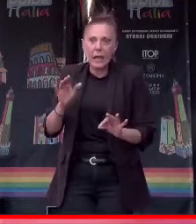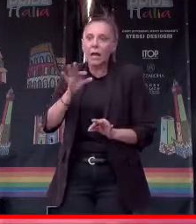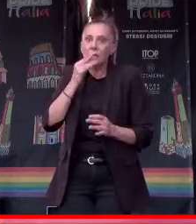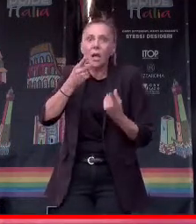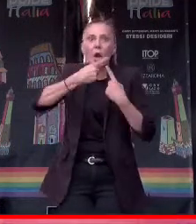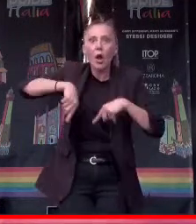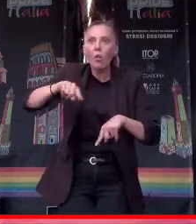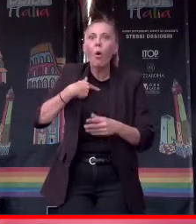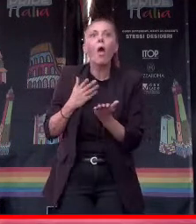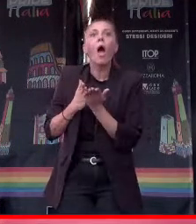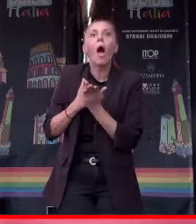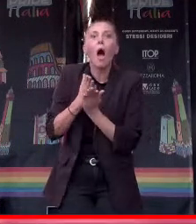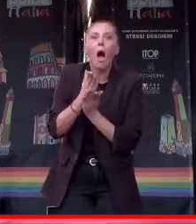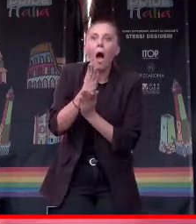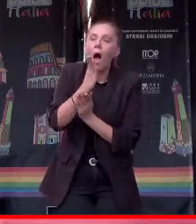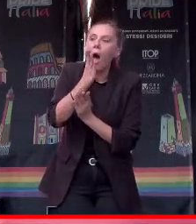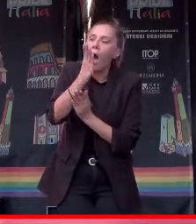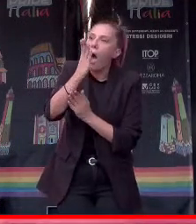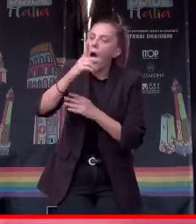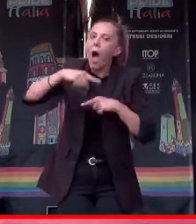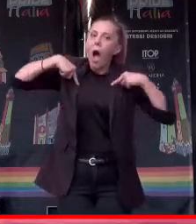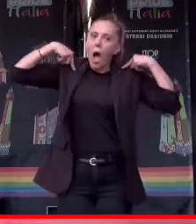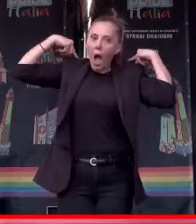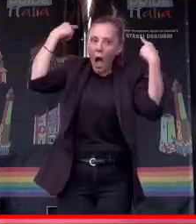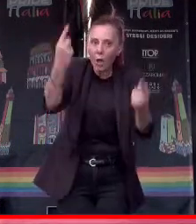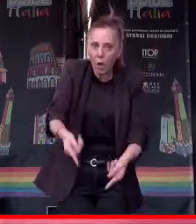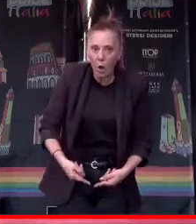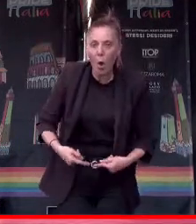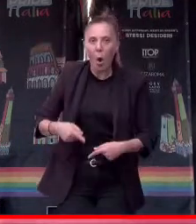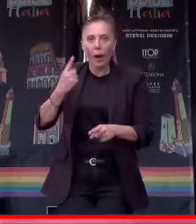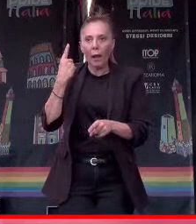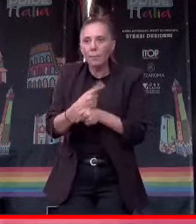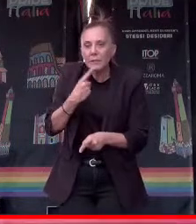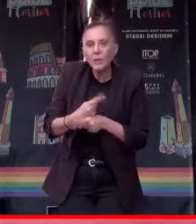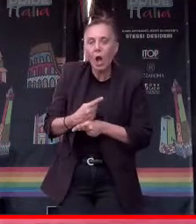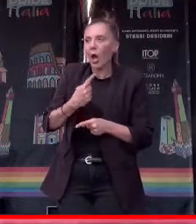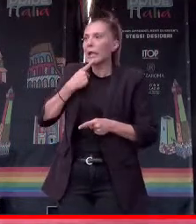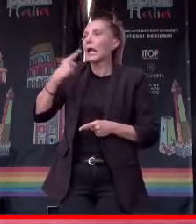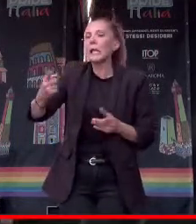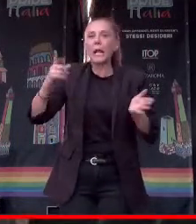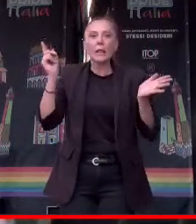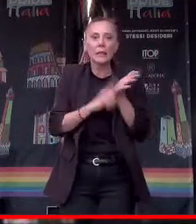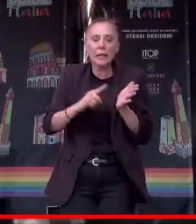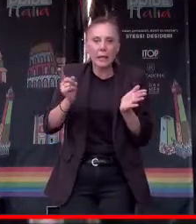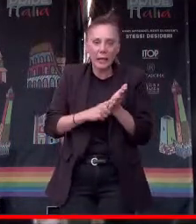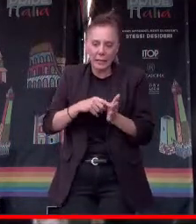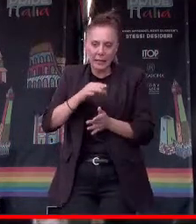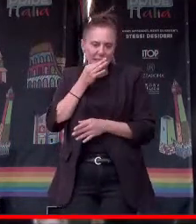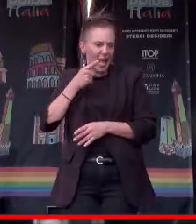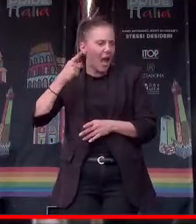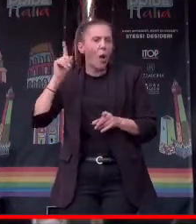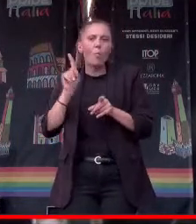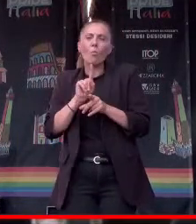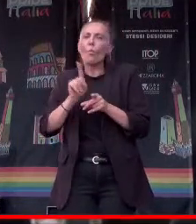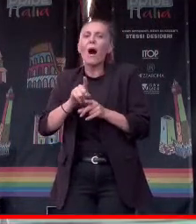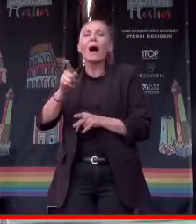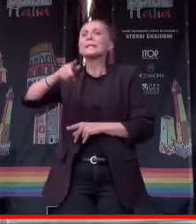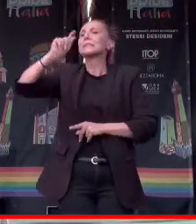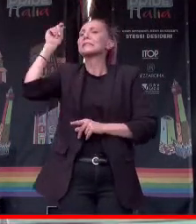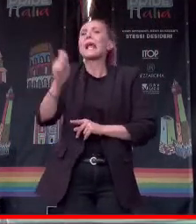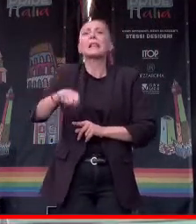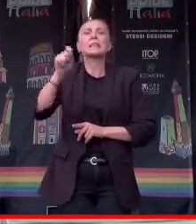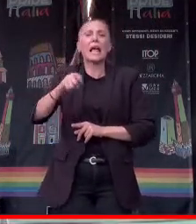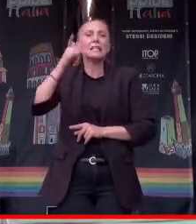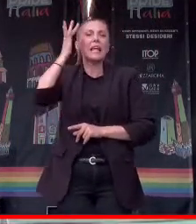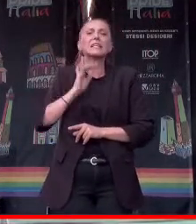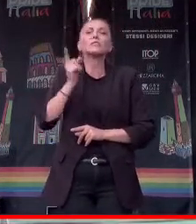deve essere fatto. Affossano e qui, definitivamente la legge dei PEBA. Affossano definitivamente. Con una sentenza del Tribunale